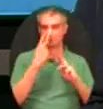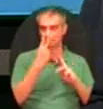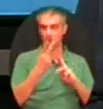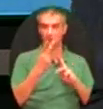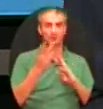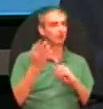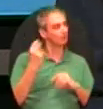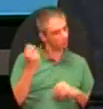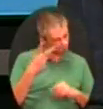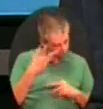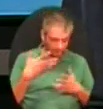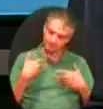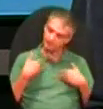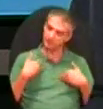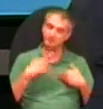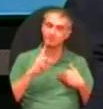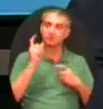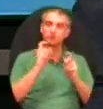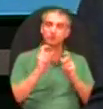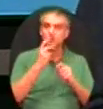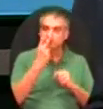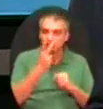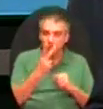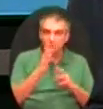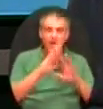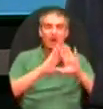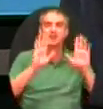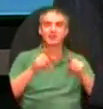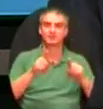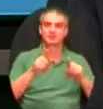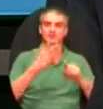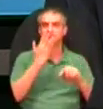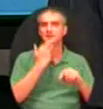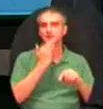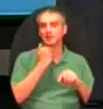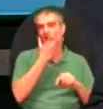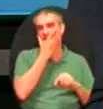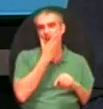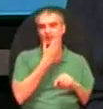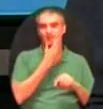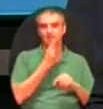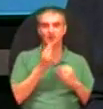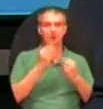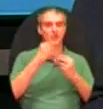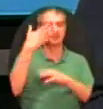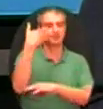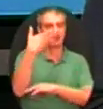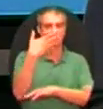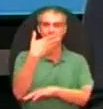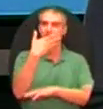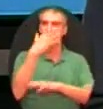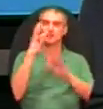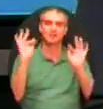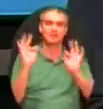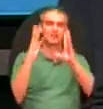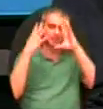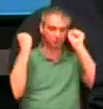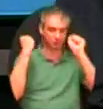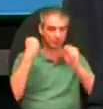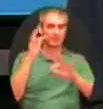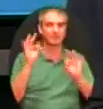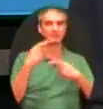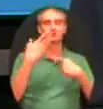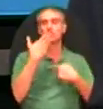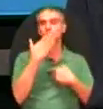כך שבועיים, תודה, לקחתי. מה שאנשים יראו על המסך זה את ישראל היפה, עוד דגלים, דגלים בטקס בשגרירות, דגלים